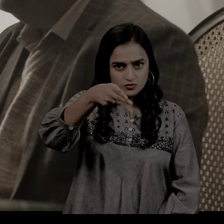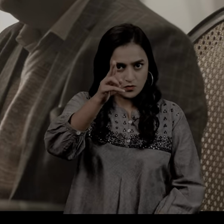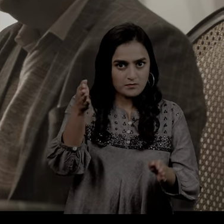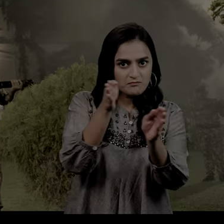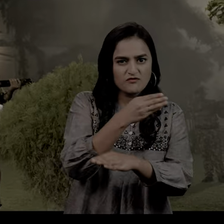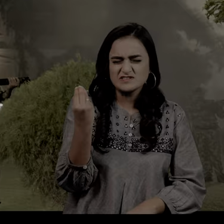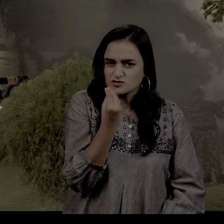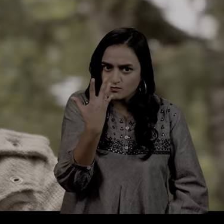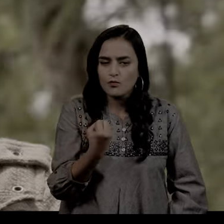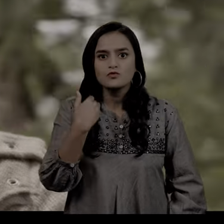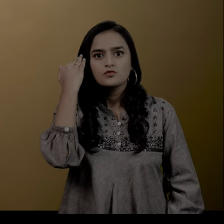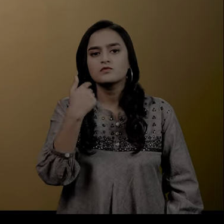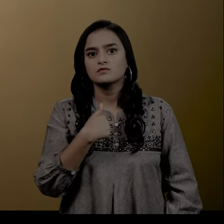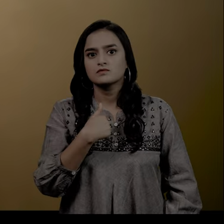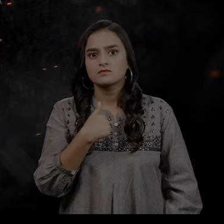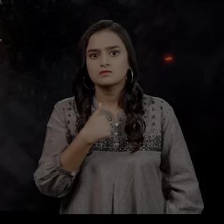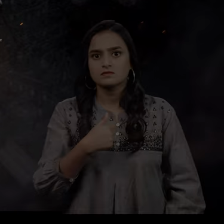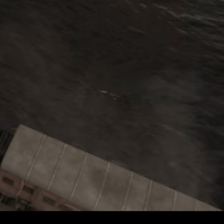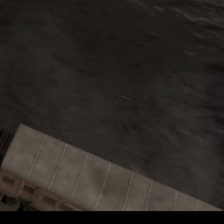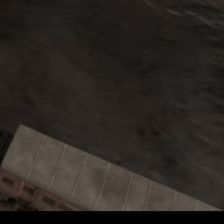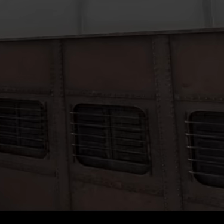ఎన్కౌంటర్ చేసే ముందు తెలుసుకోవాల్సిన విషయం ఒకటి ఉంది.